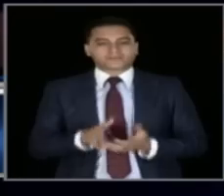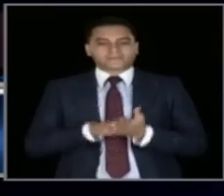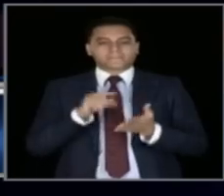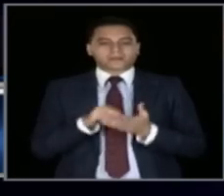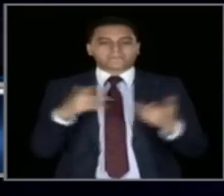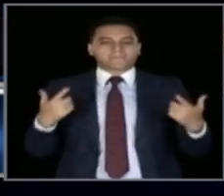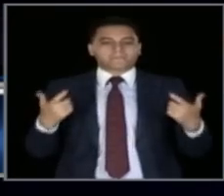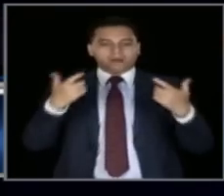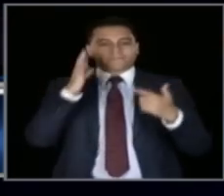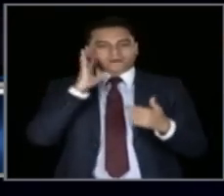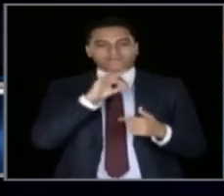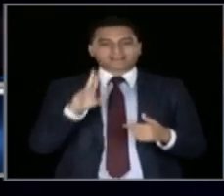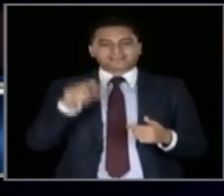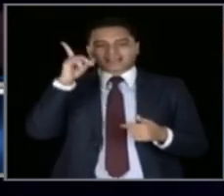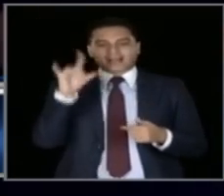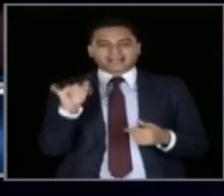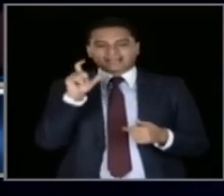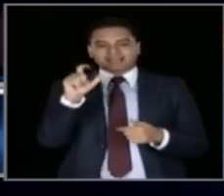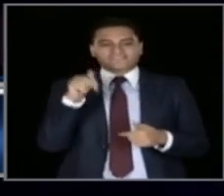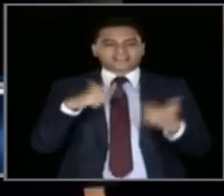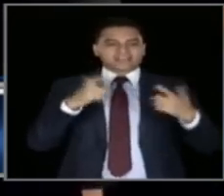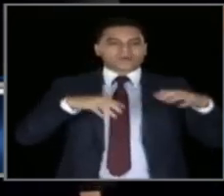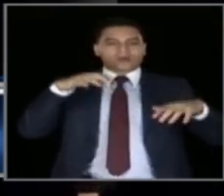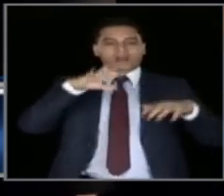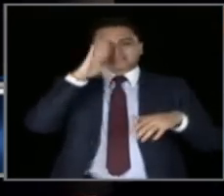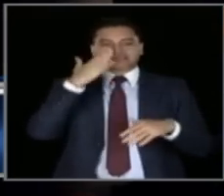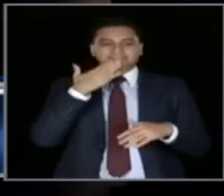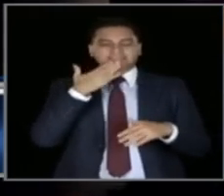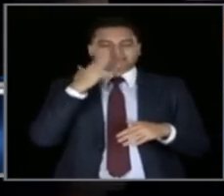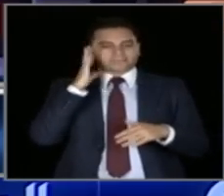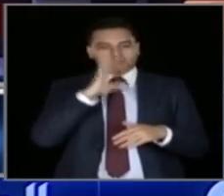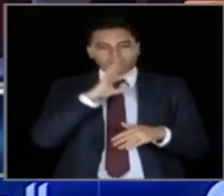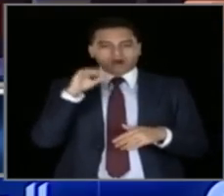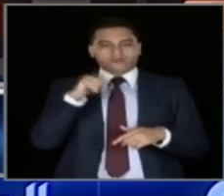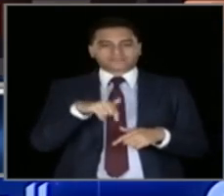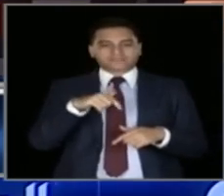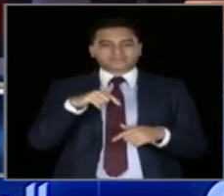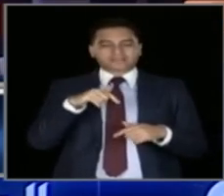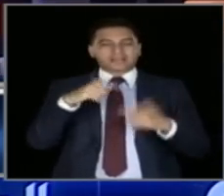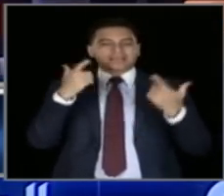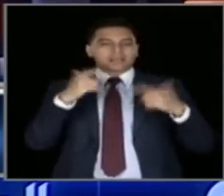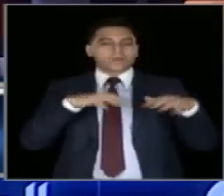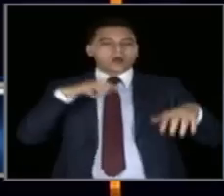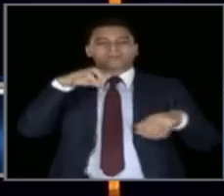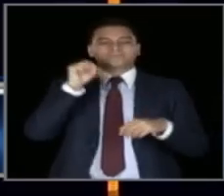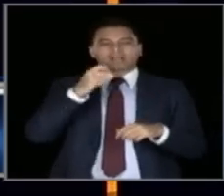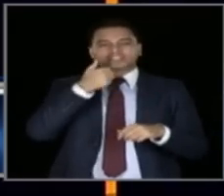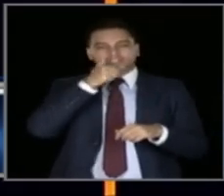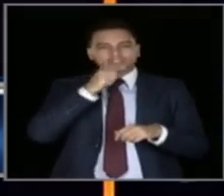بدأت معارك تارين بإحدى الدول الآسيوية عام 1191، فما